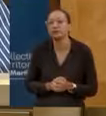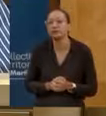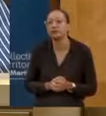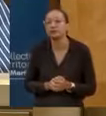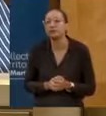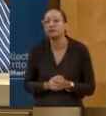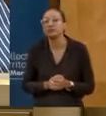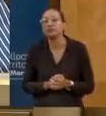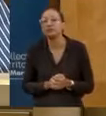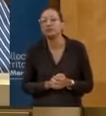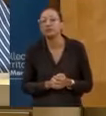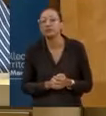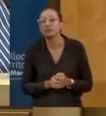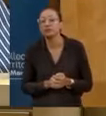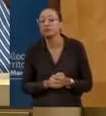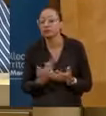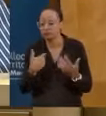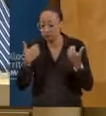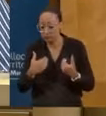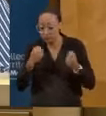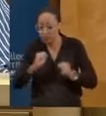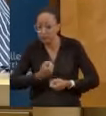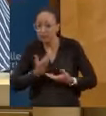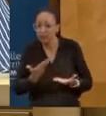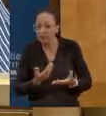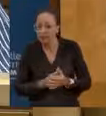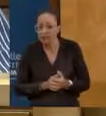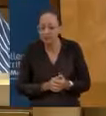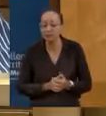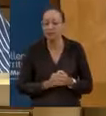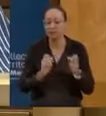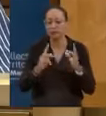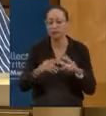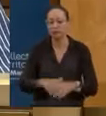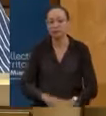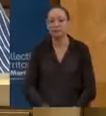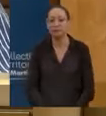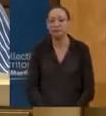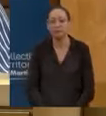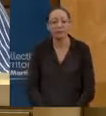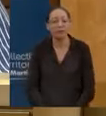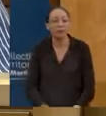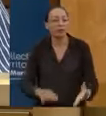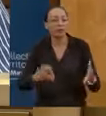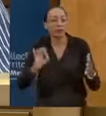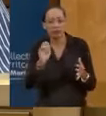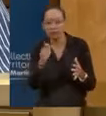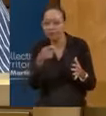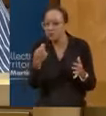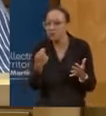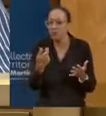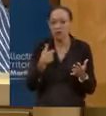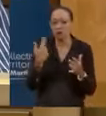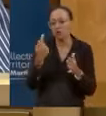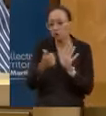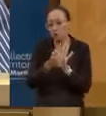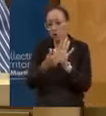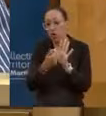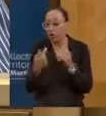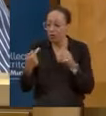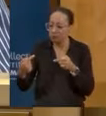parler. Je peux parler? Merci. Non, non, peut-être, évidemment, je joue le rôle ingrat de chef de